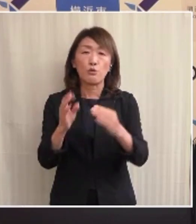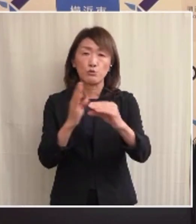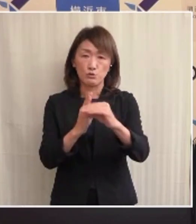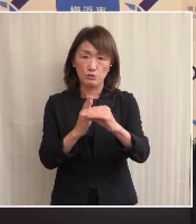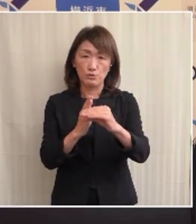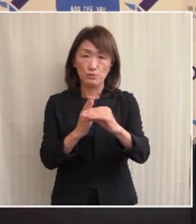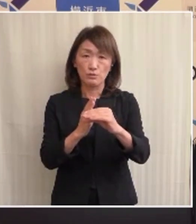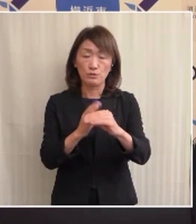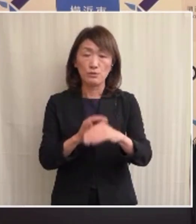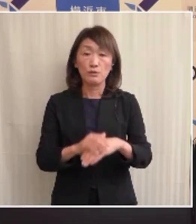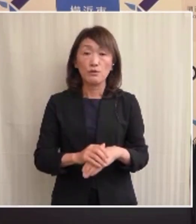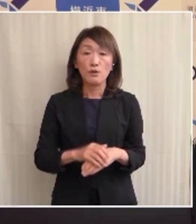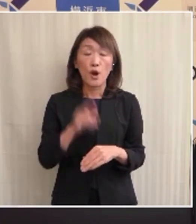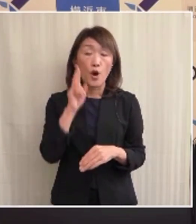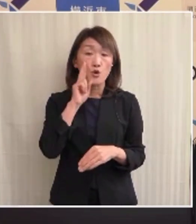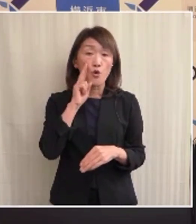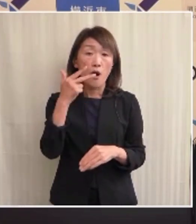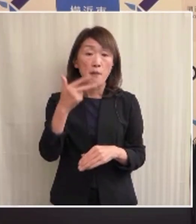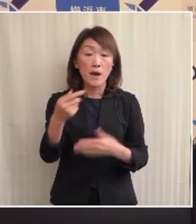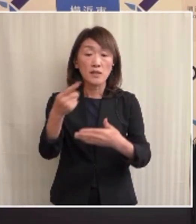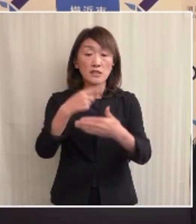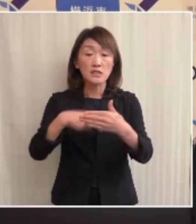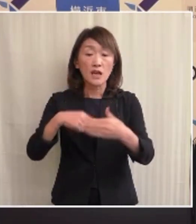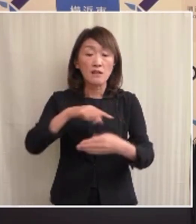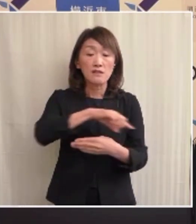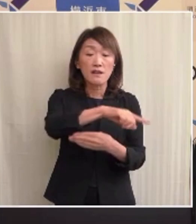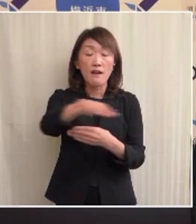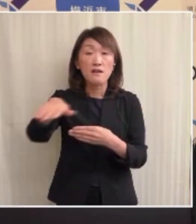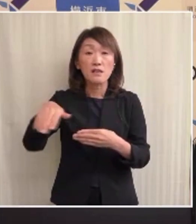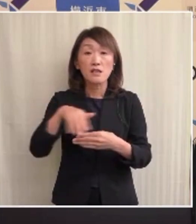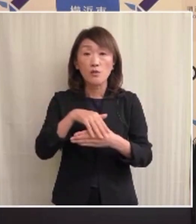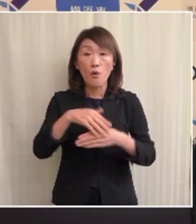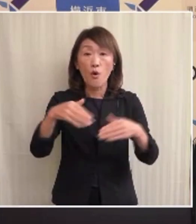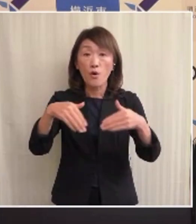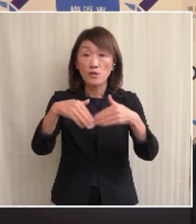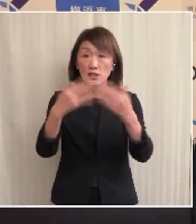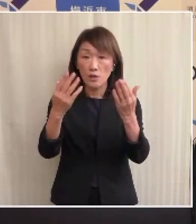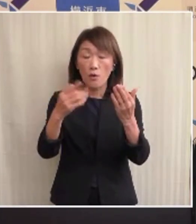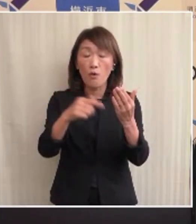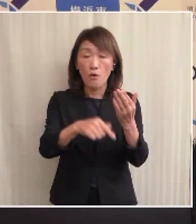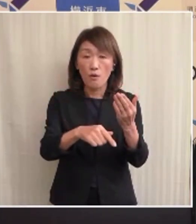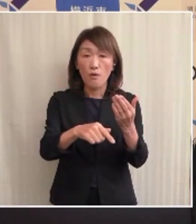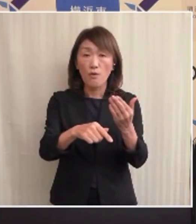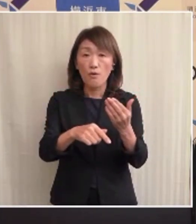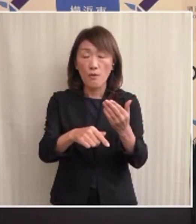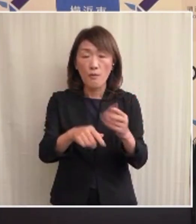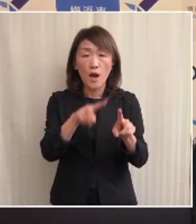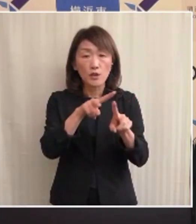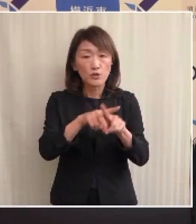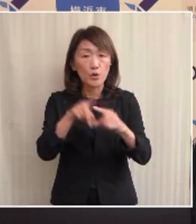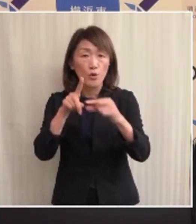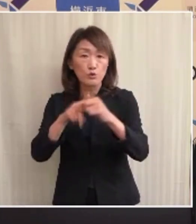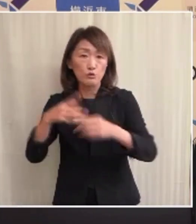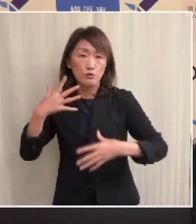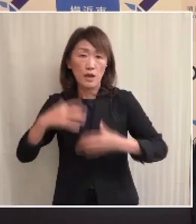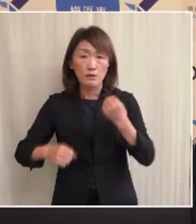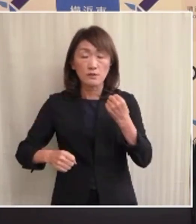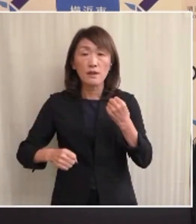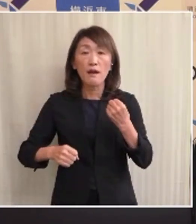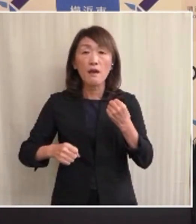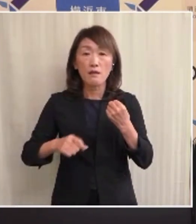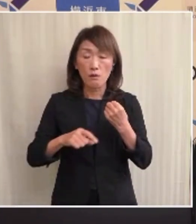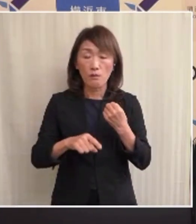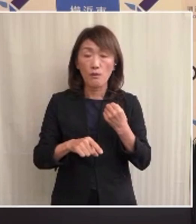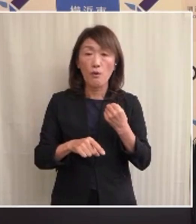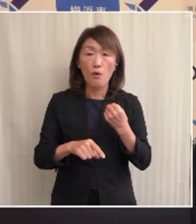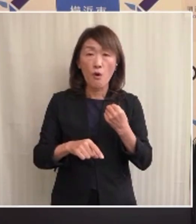ております。これ市内全域で起きた交通事故で、小学生中学生